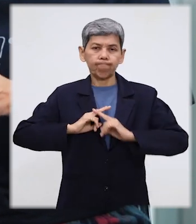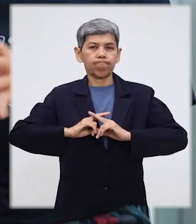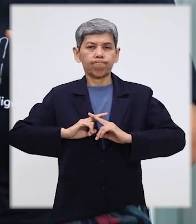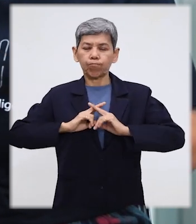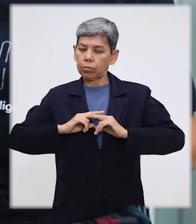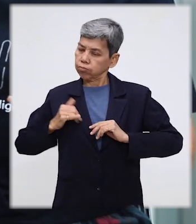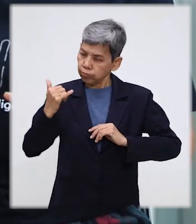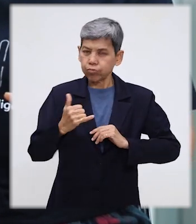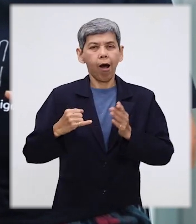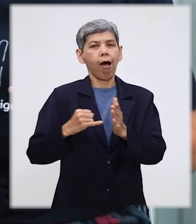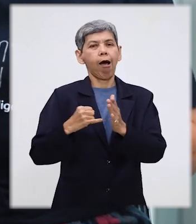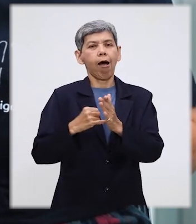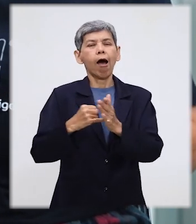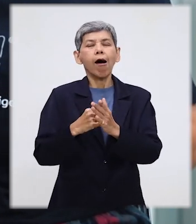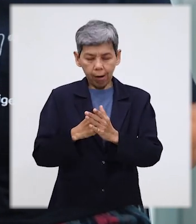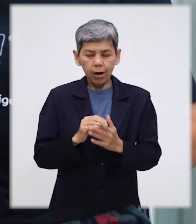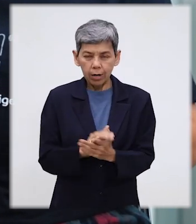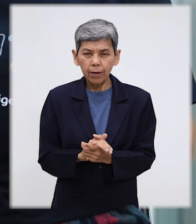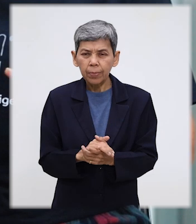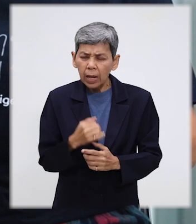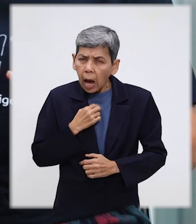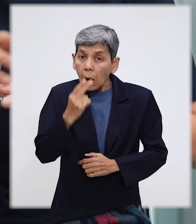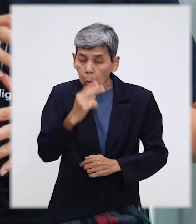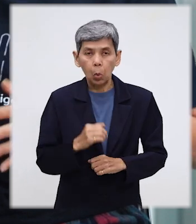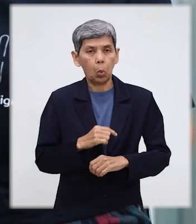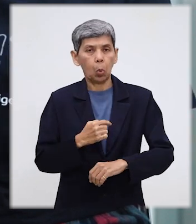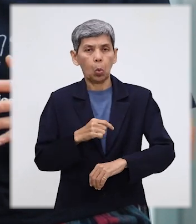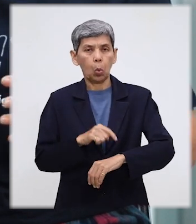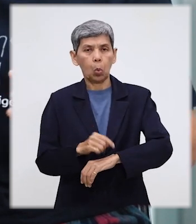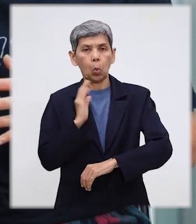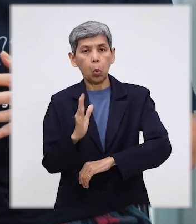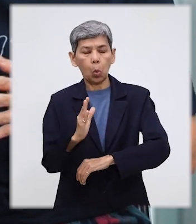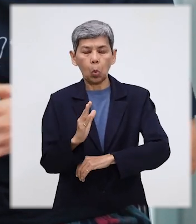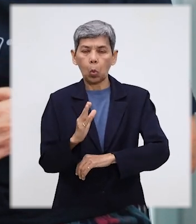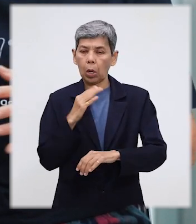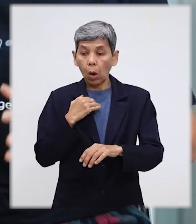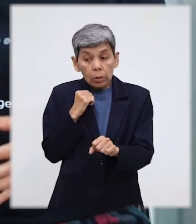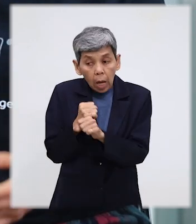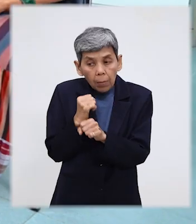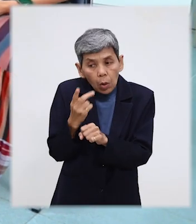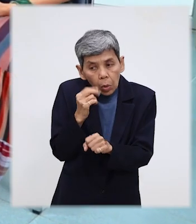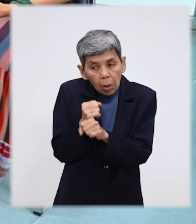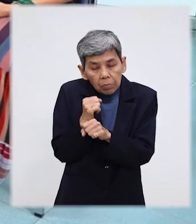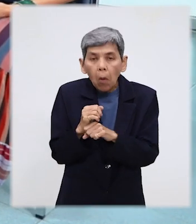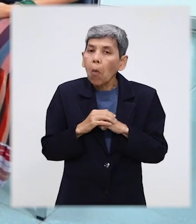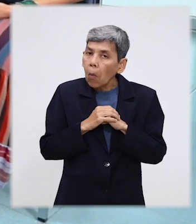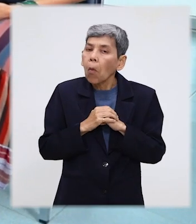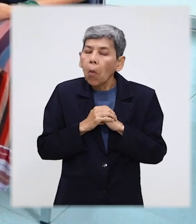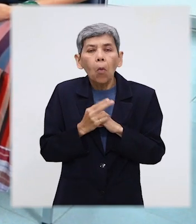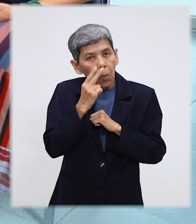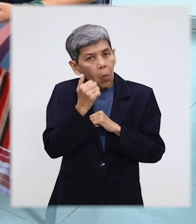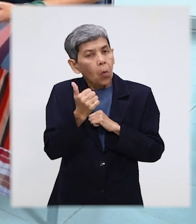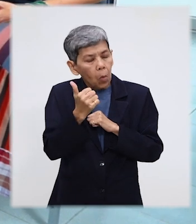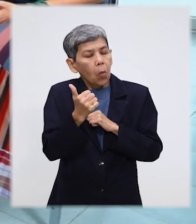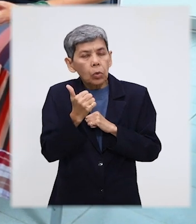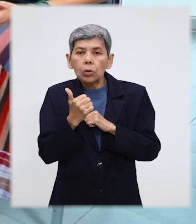บบตัวเองจะได้เดินทางได้สะดวกขึ้นเพราะฉะนั้นเนี่ยไอ้คำว่าการมีวินัยเนี่ยมันทำให้การทำงานเนี่ยมันดูสม